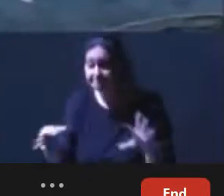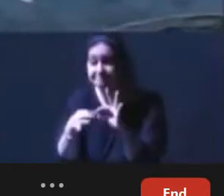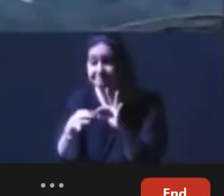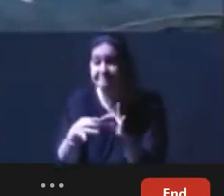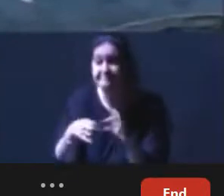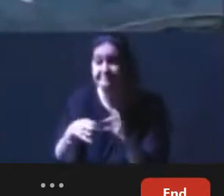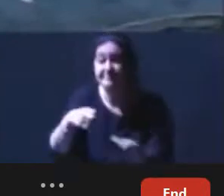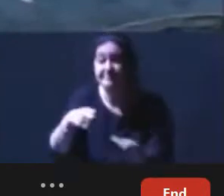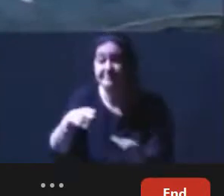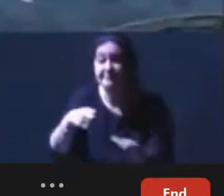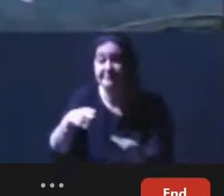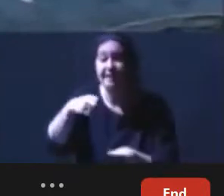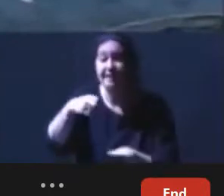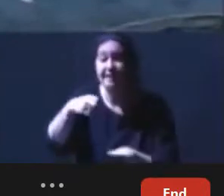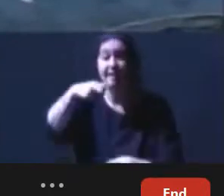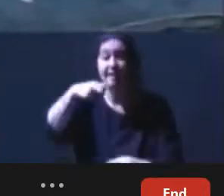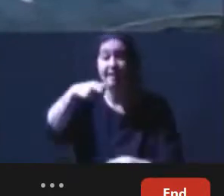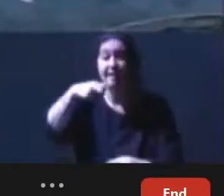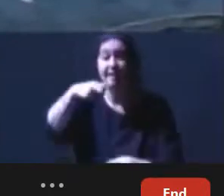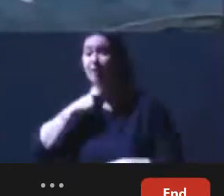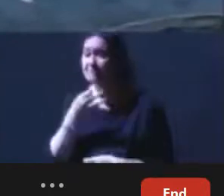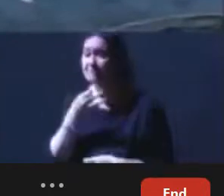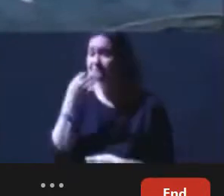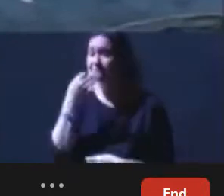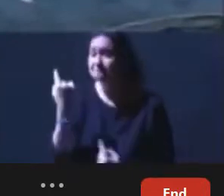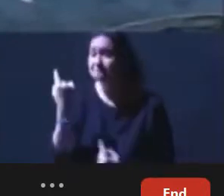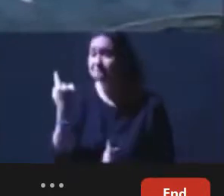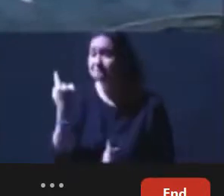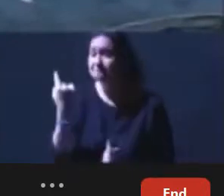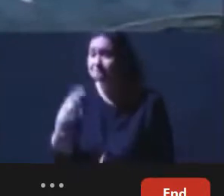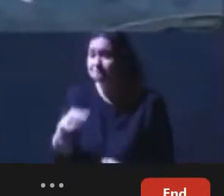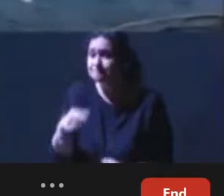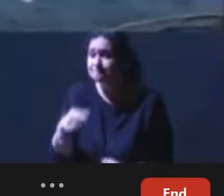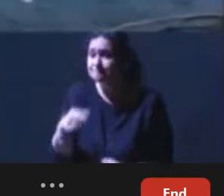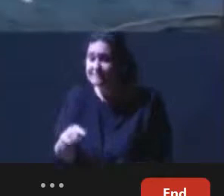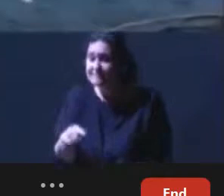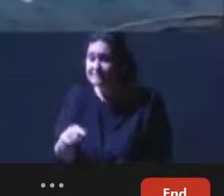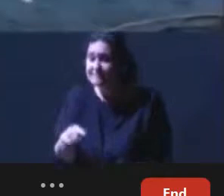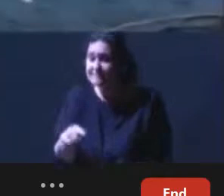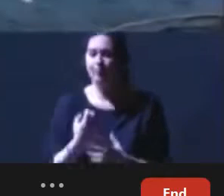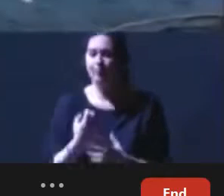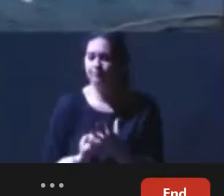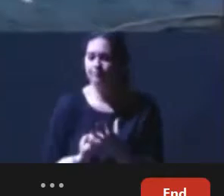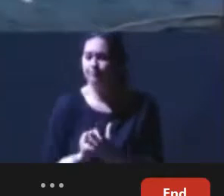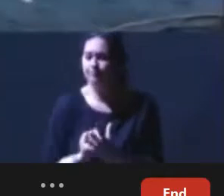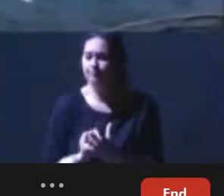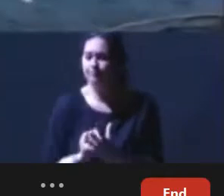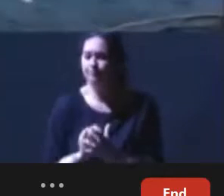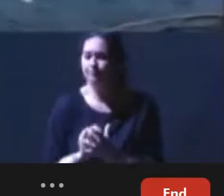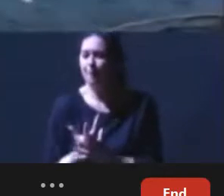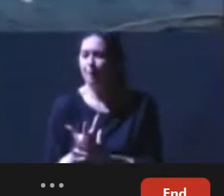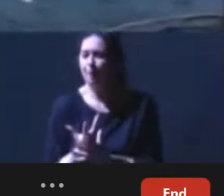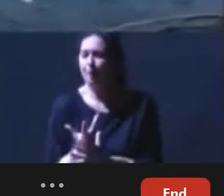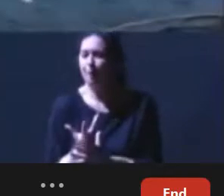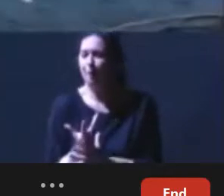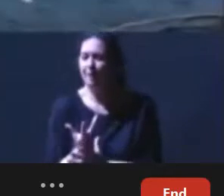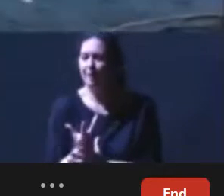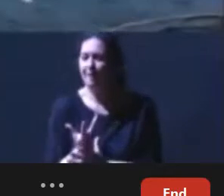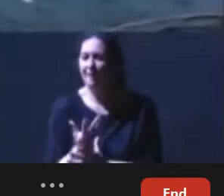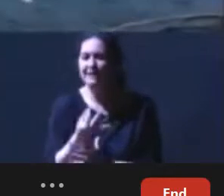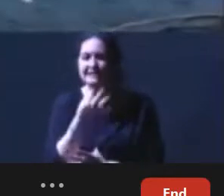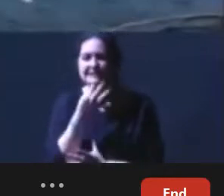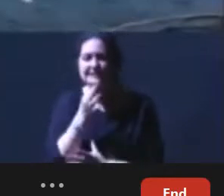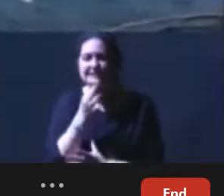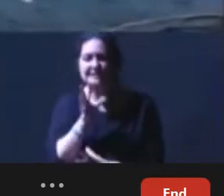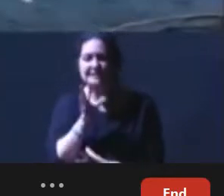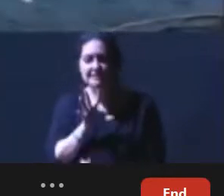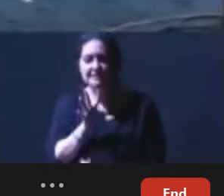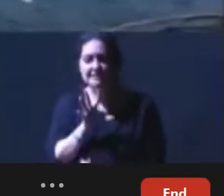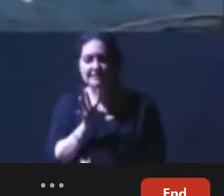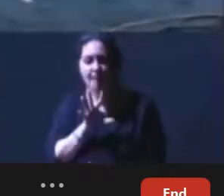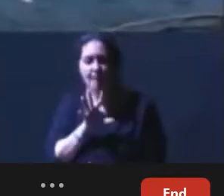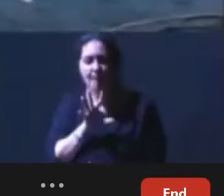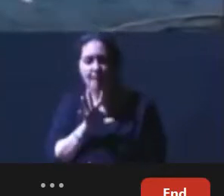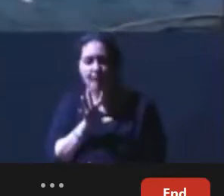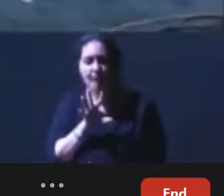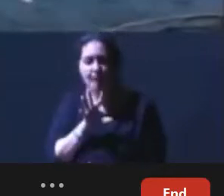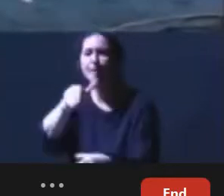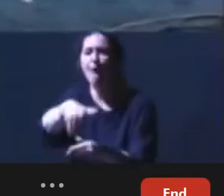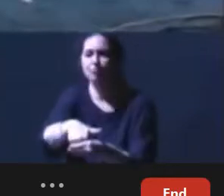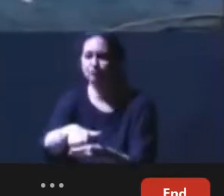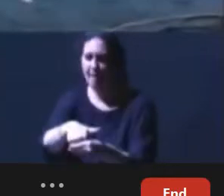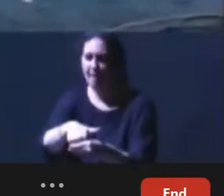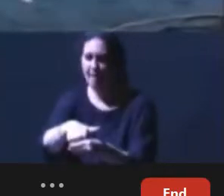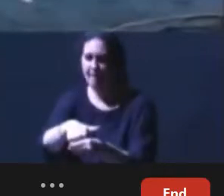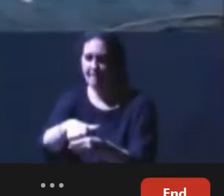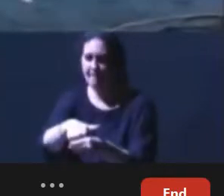danh mục của chúng ta, nó sẽ có một con số, chúng ta sẽ không thể mua rẻ được ở trên mạng mà cái giá rẻ bằng 1/10